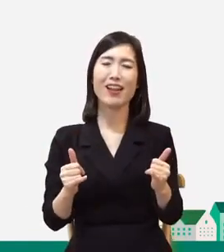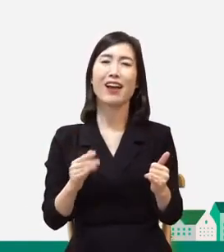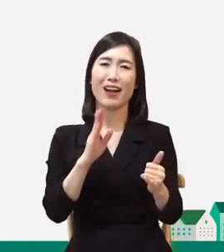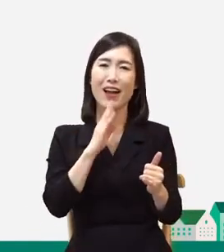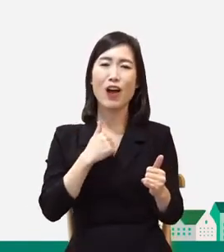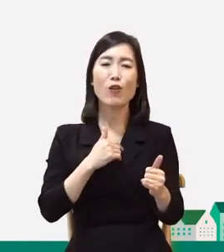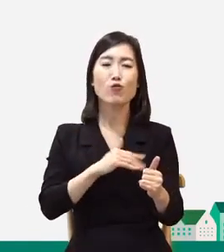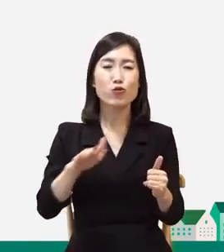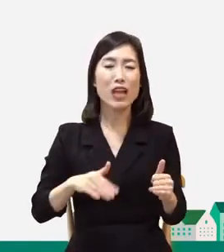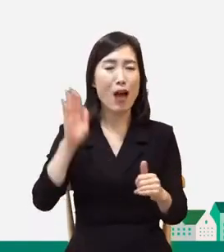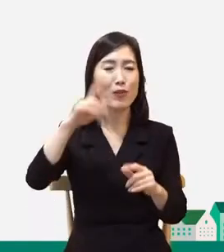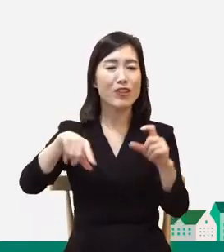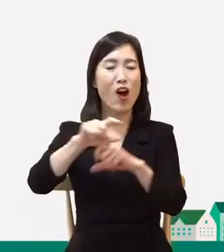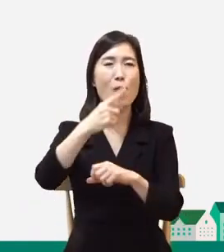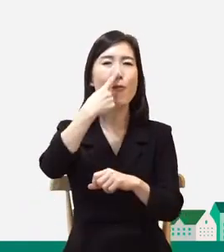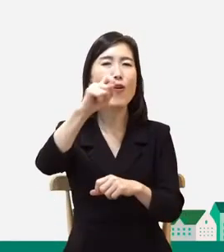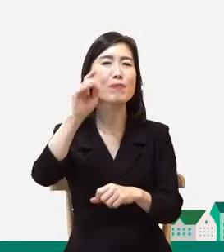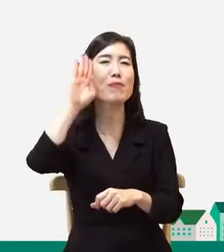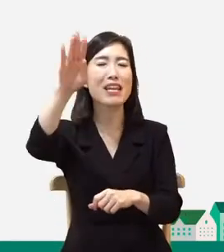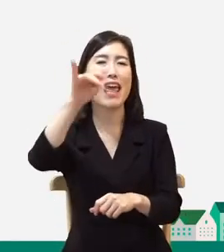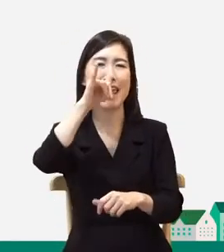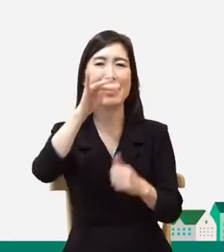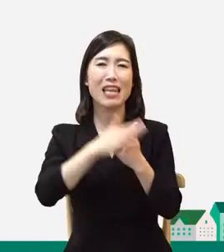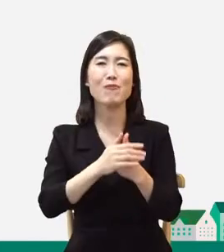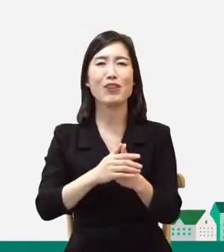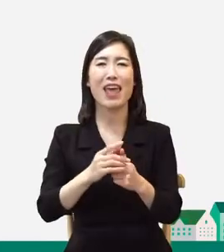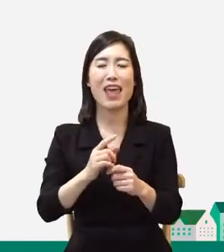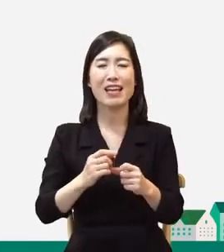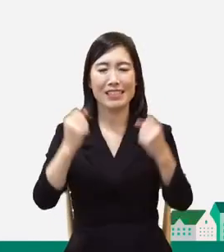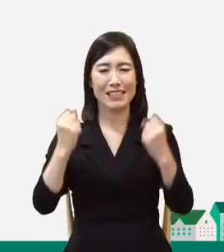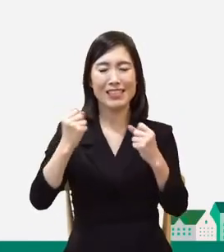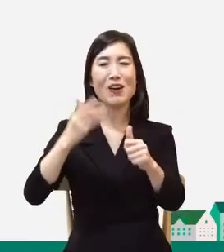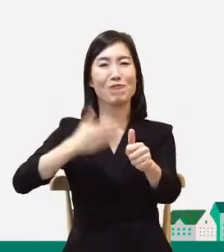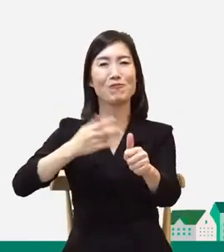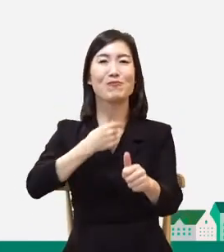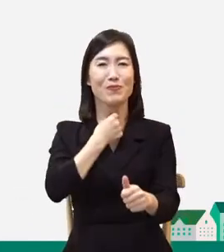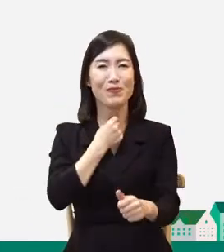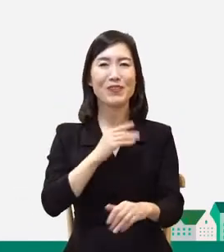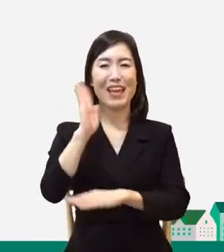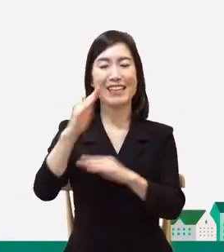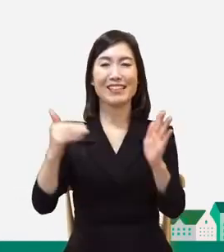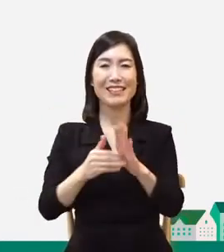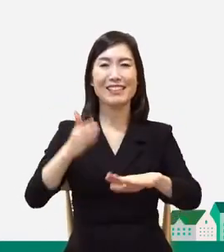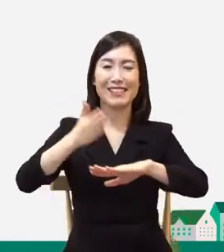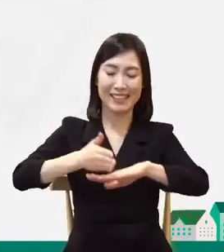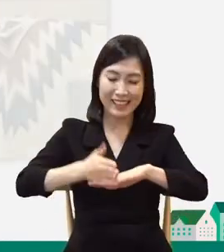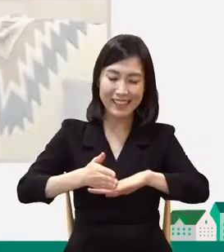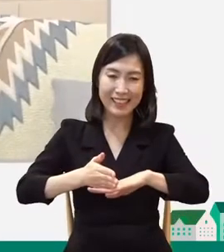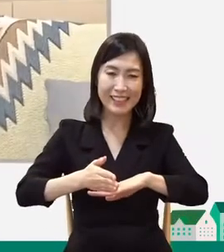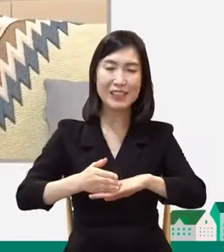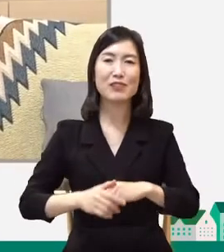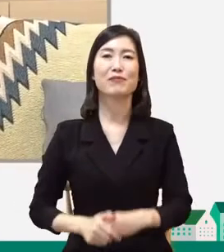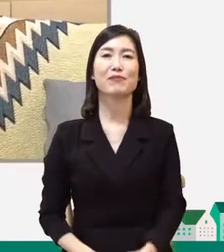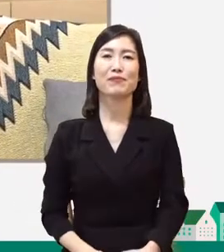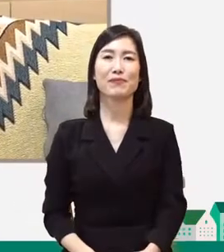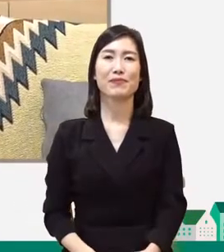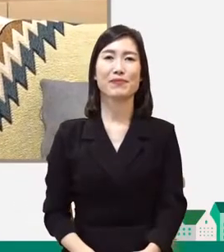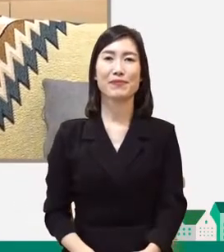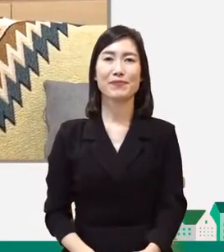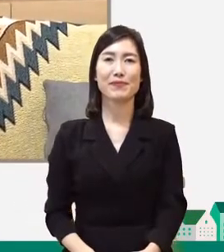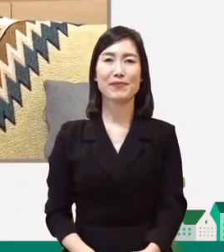더 멋진 미래가 기다리고 있음을 기억하자는 위로와 응원을 전하며 발표를 마치고자 합니다. 감사합니다.